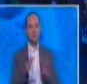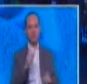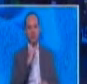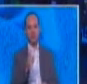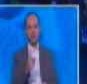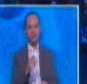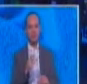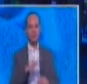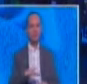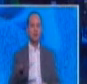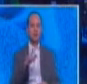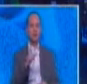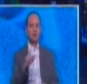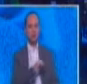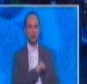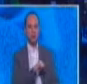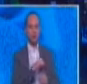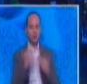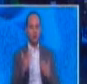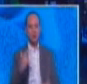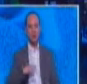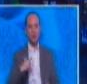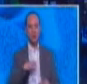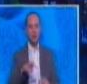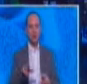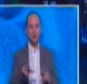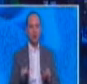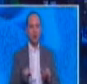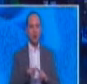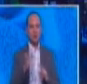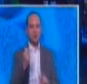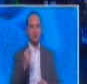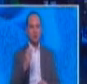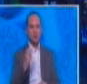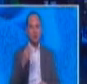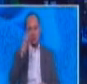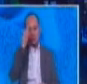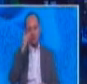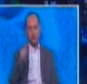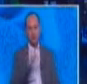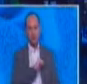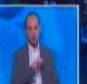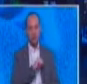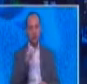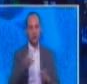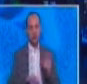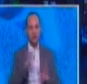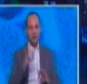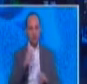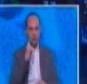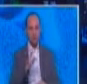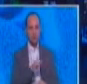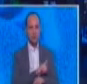Hanım. Evet, tabii herkes tedirgin ama özellikle kanser hastaları bu dönemde daha tedirginler. Çünkü kemoterapi gördükleri bir